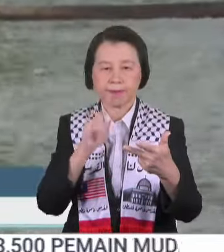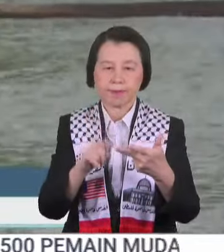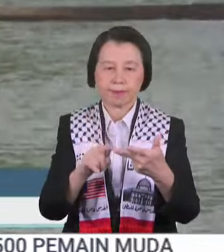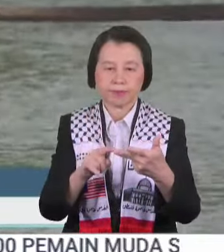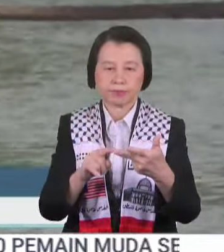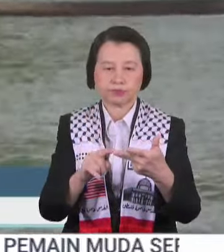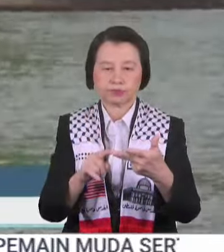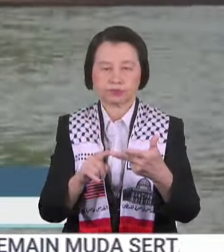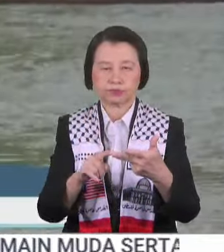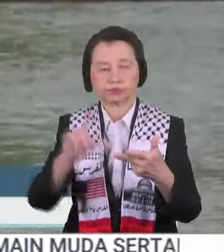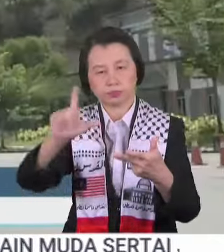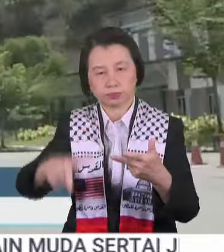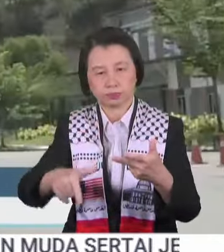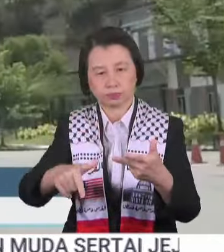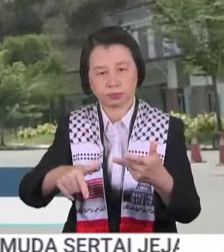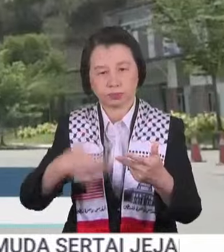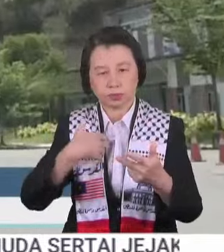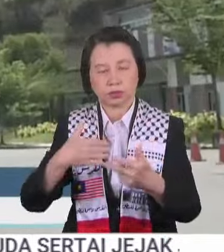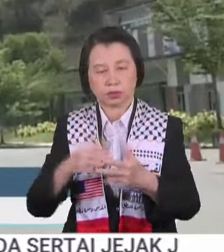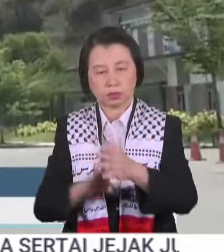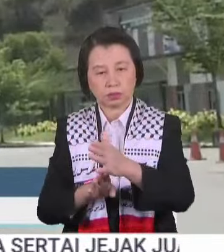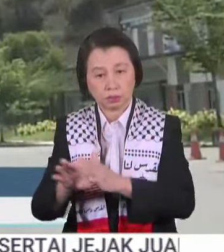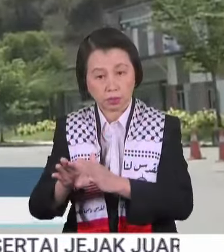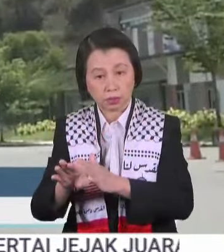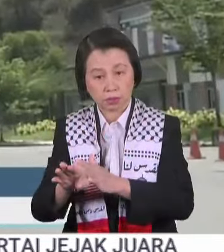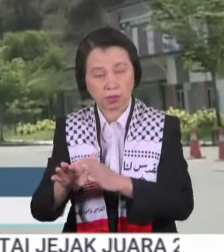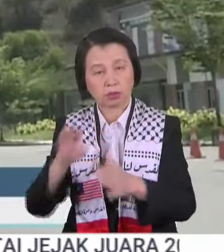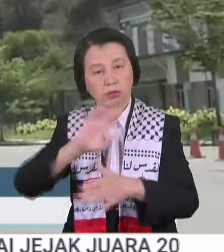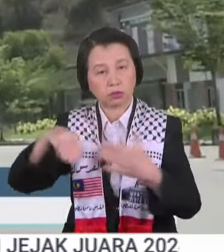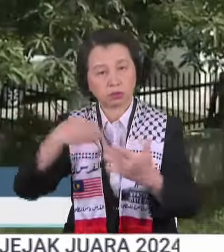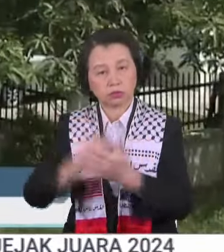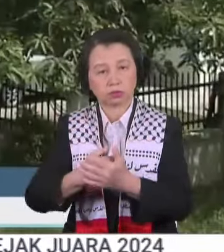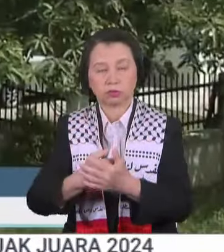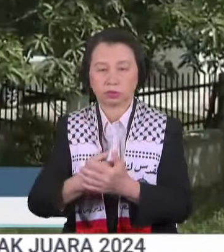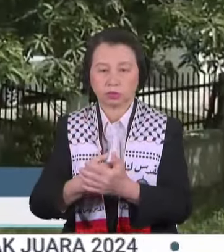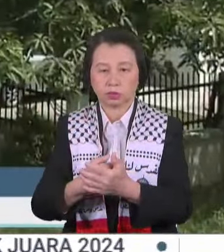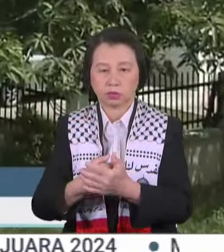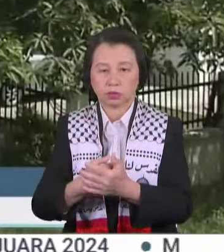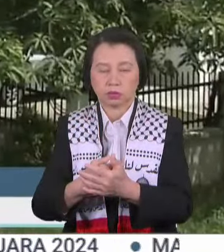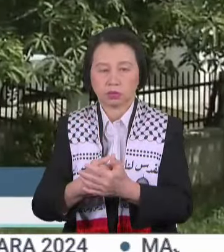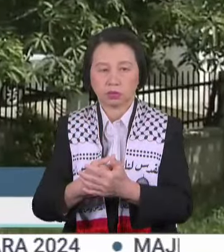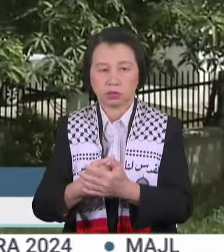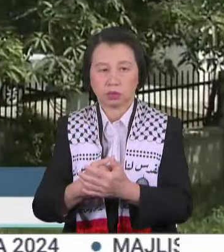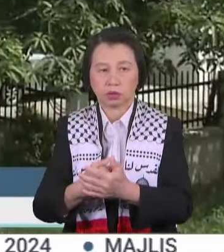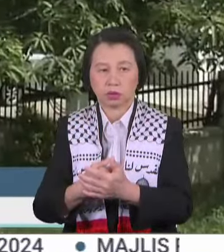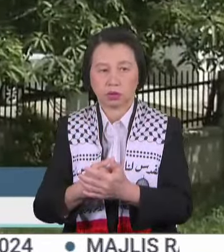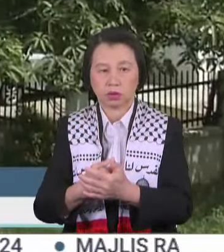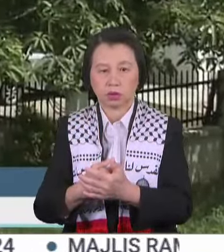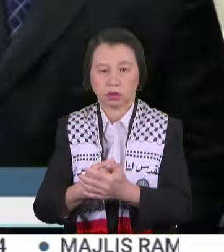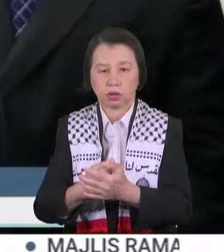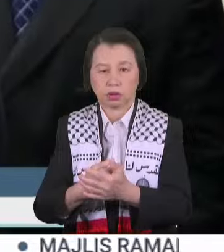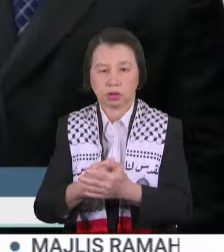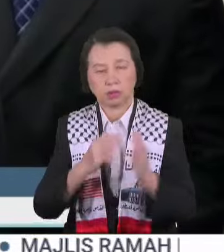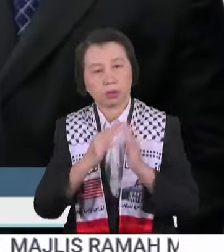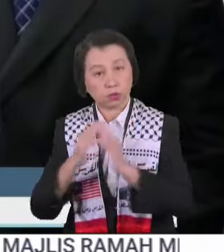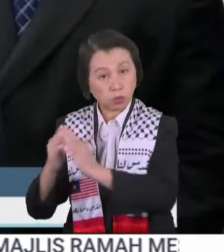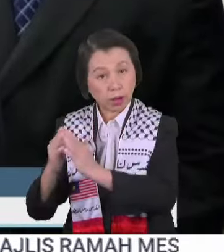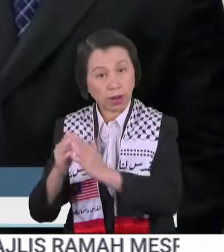air. Kemudian pembangunan dari keseluruhannya dari sudut infra dan perumahan